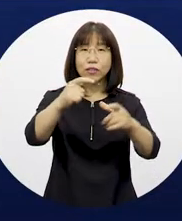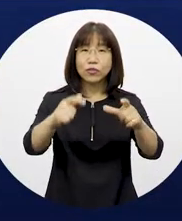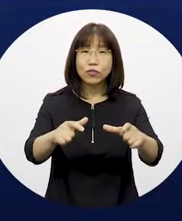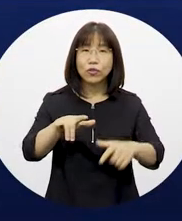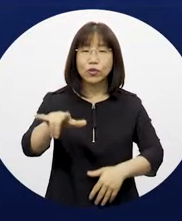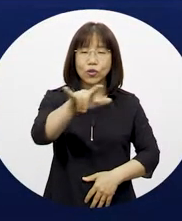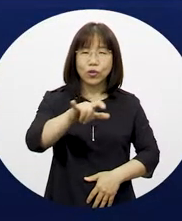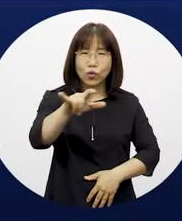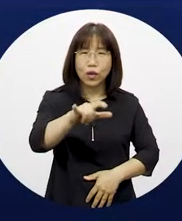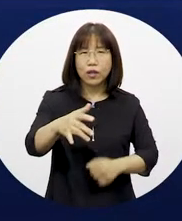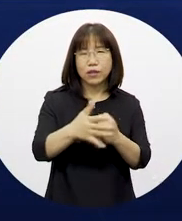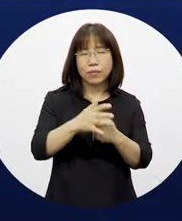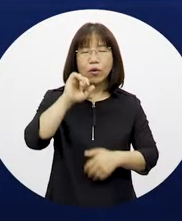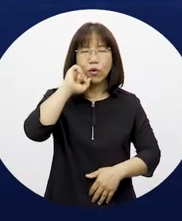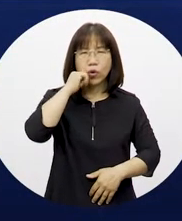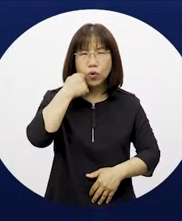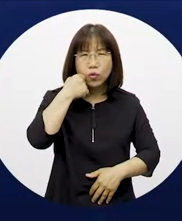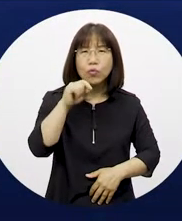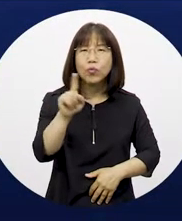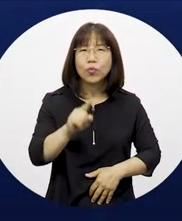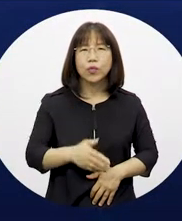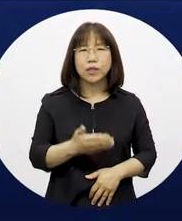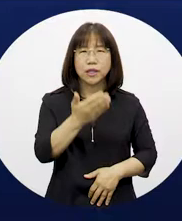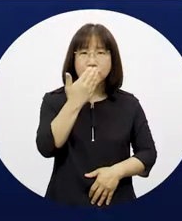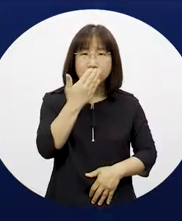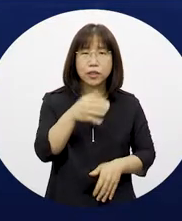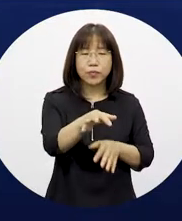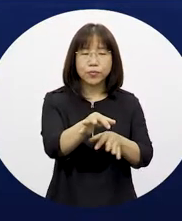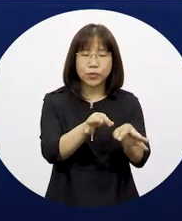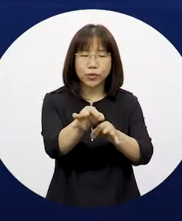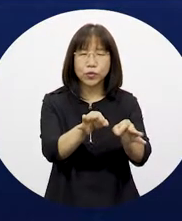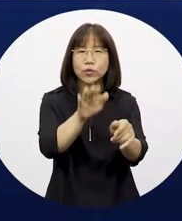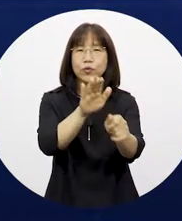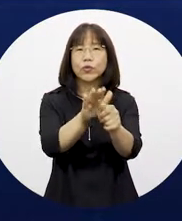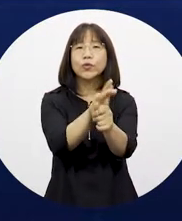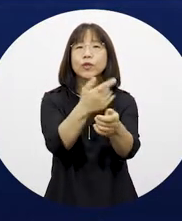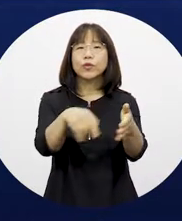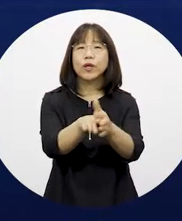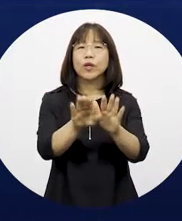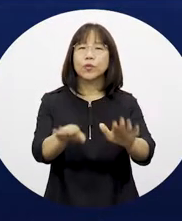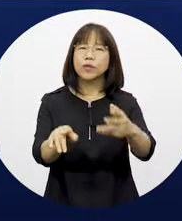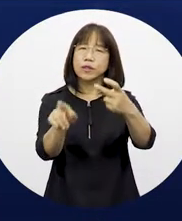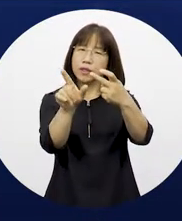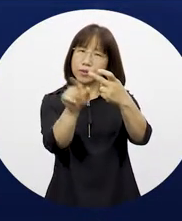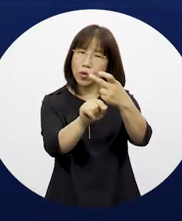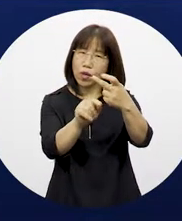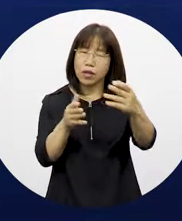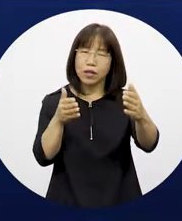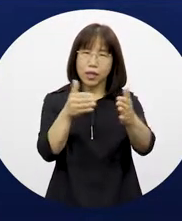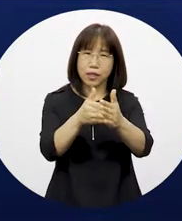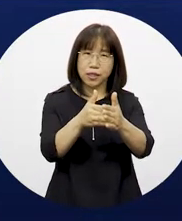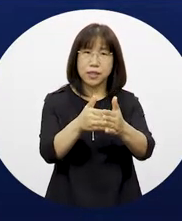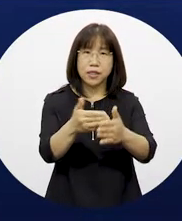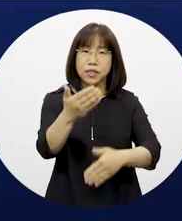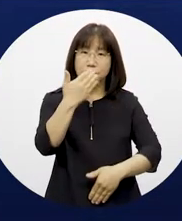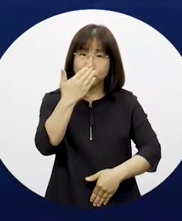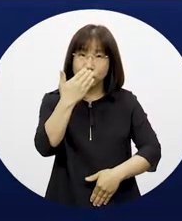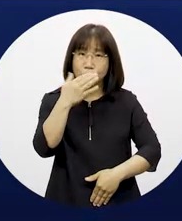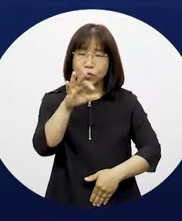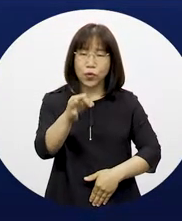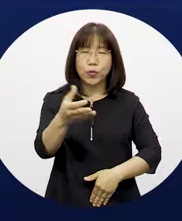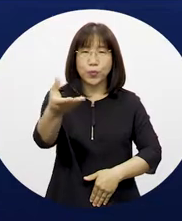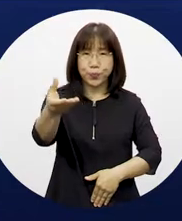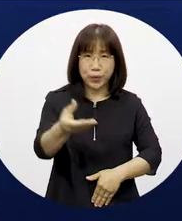강서구가 코로나19로 어려움을 겪고 있는 지역 내 식품 위생업소를 돕기 위해 오는 12월까지